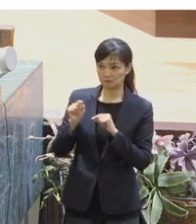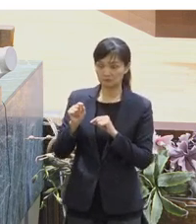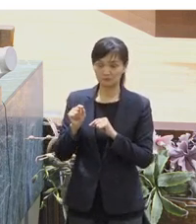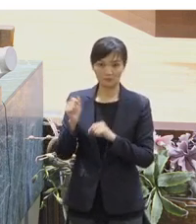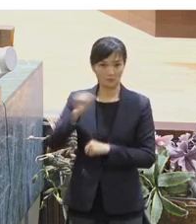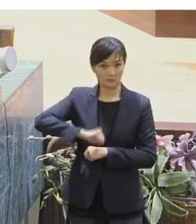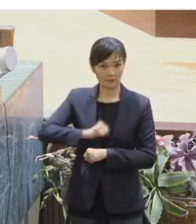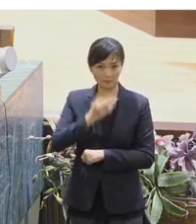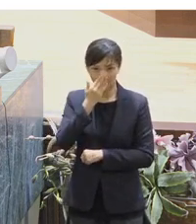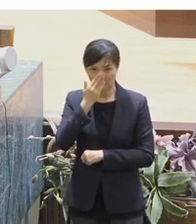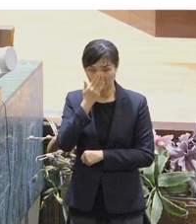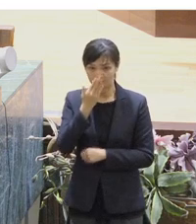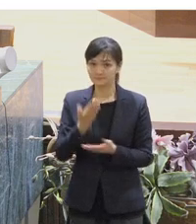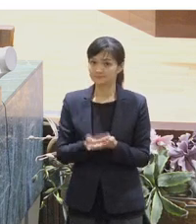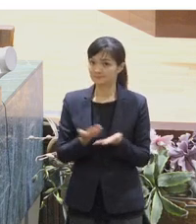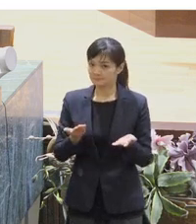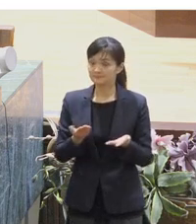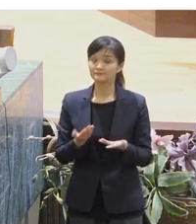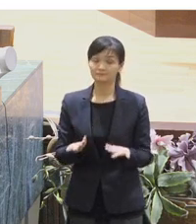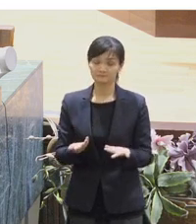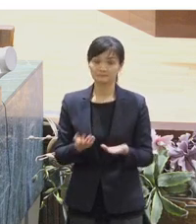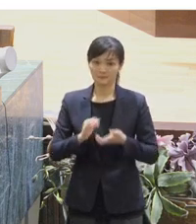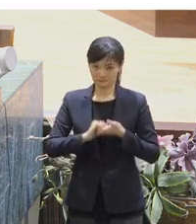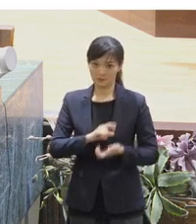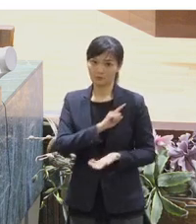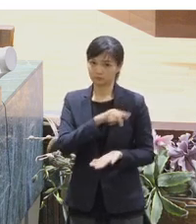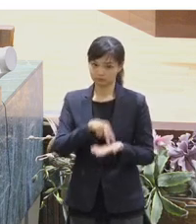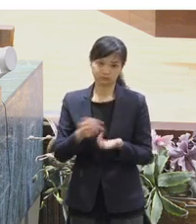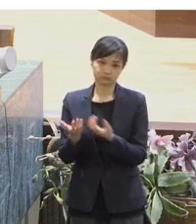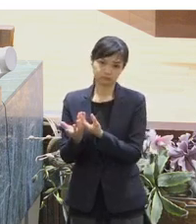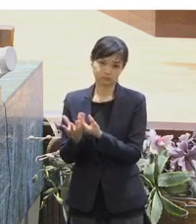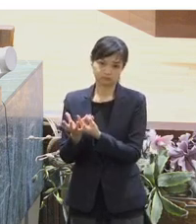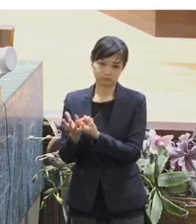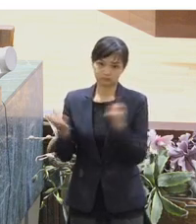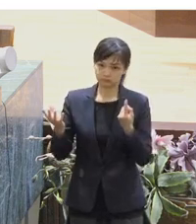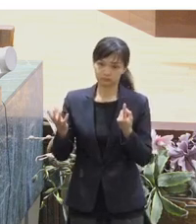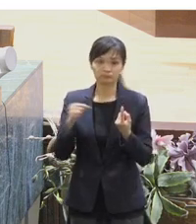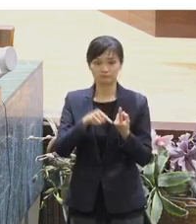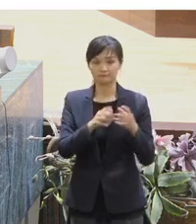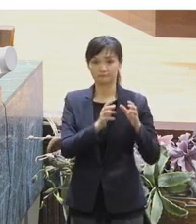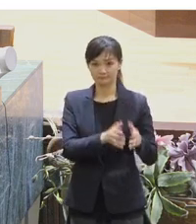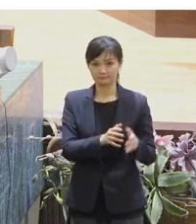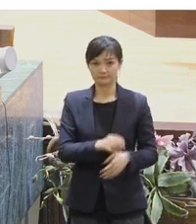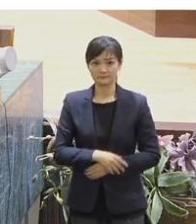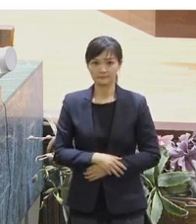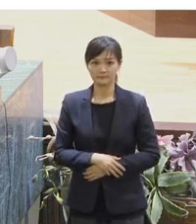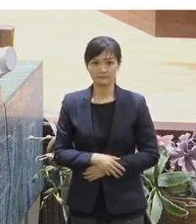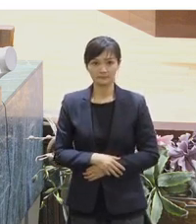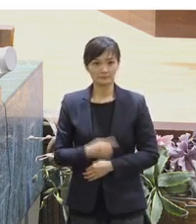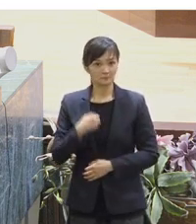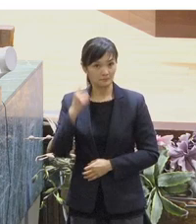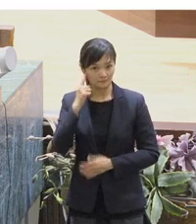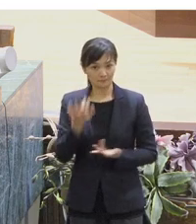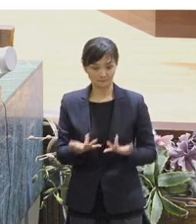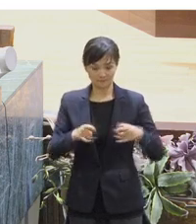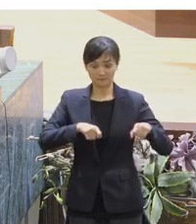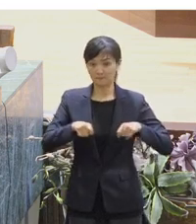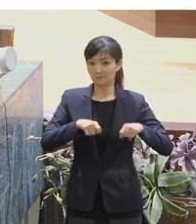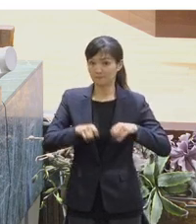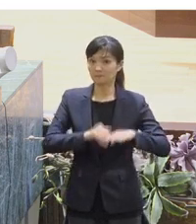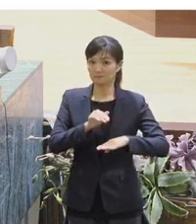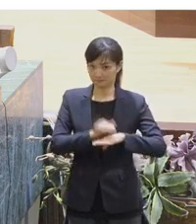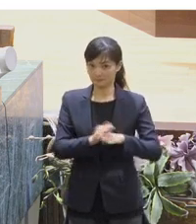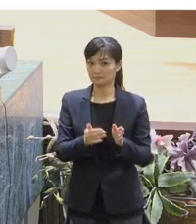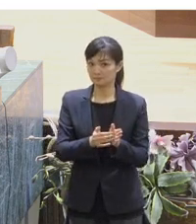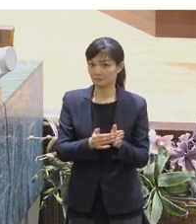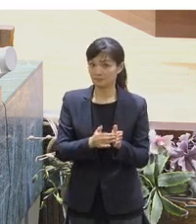敢去驳回他的上司的看法。有人踩油门，就要有专门的人踩刹车哦。那这部分草案也已经写好了，那